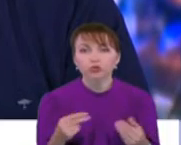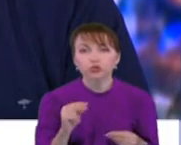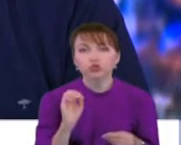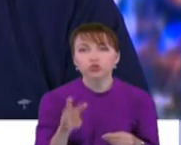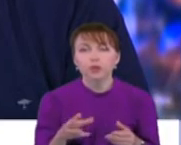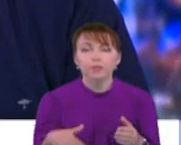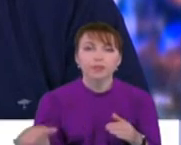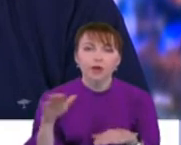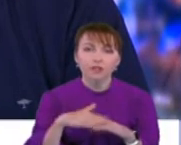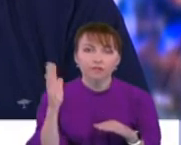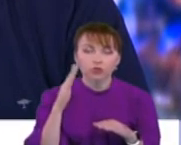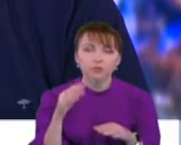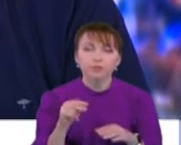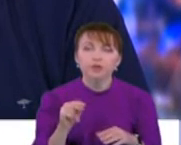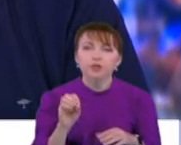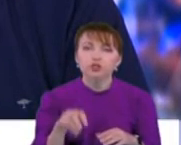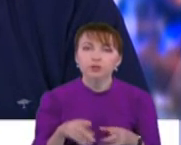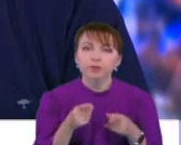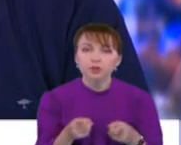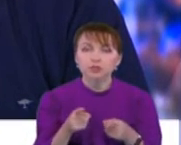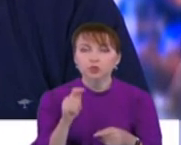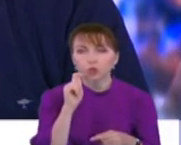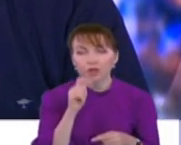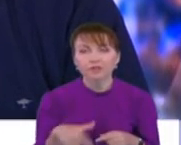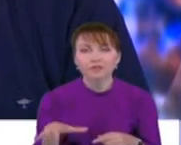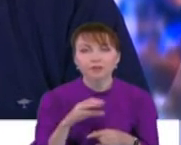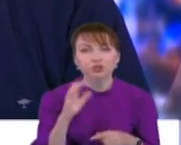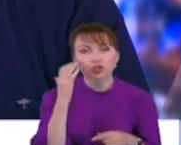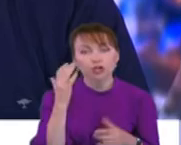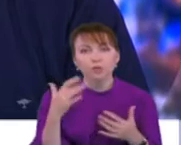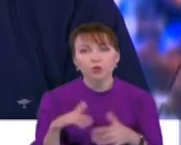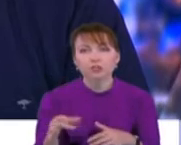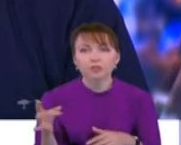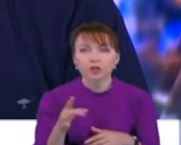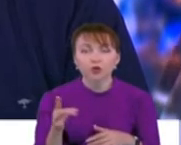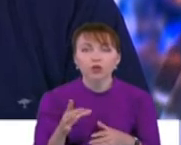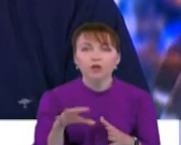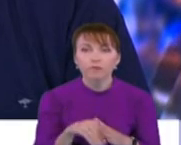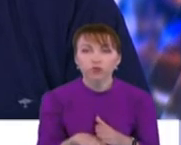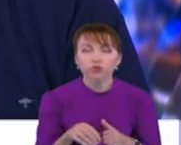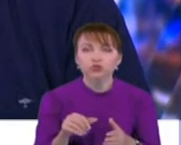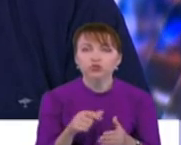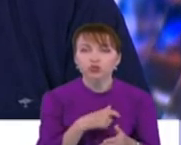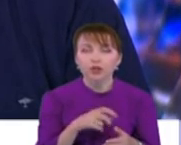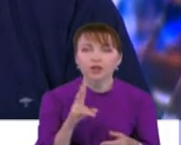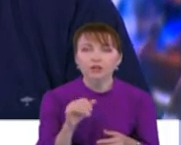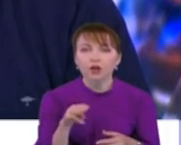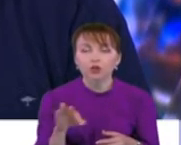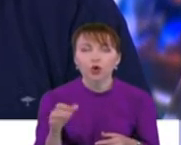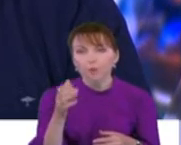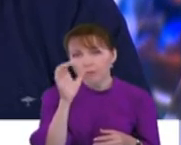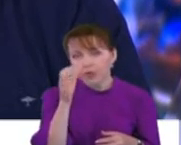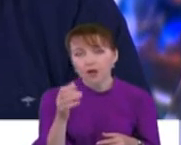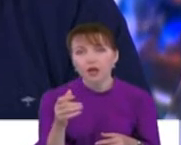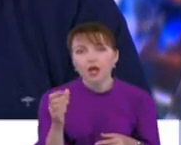надводный. Ну и последнее. Чем грозит Украине и всем черноморским регионам, в том числе членам НАТО, Болгария, Румыния и так